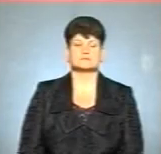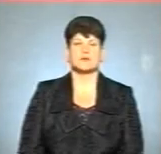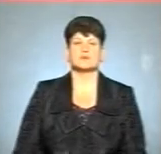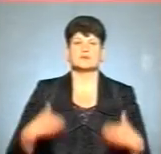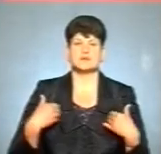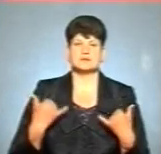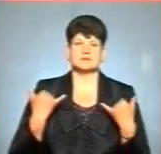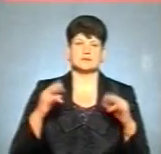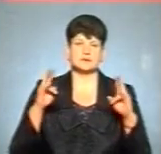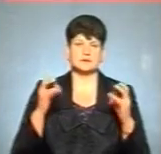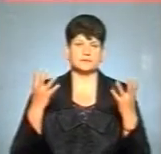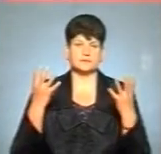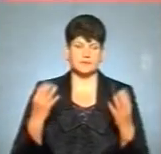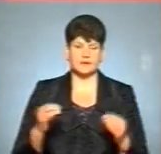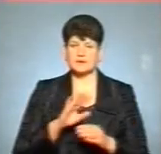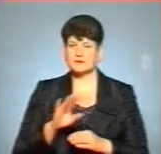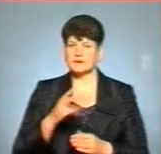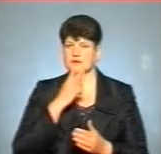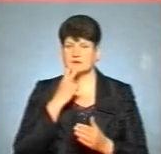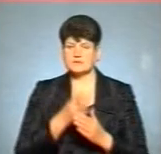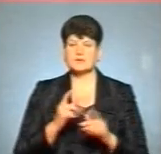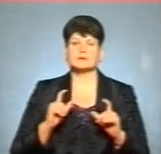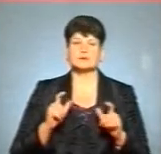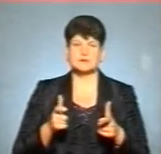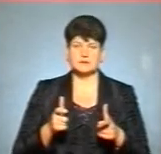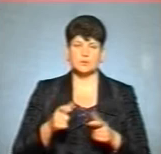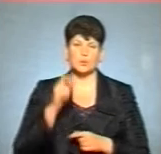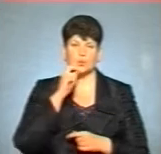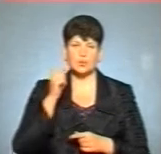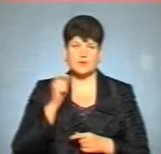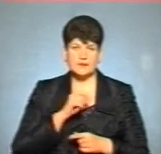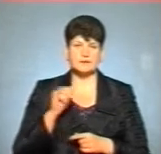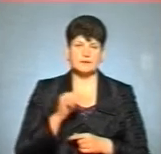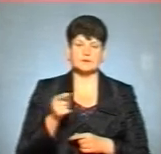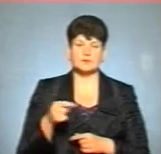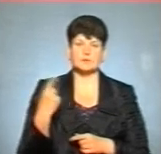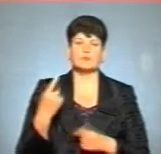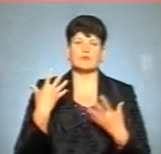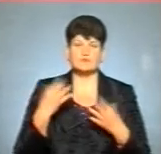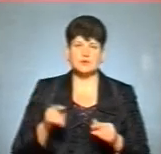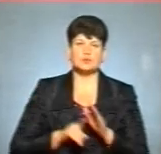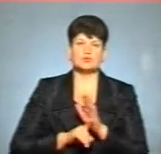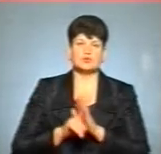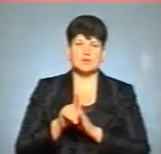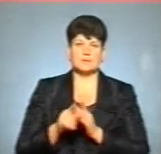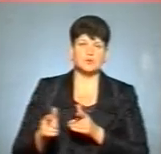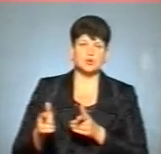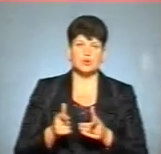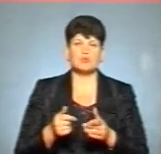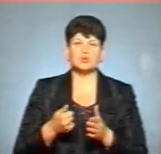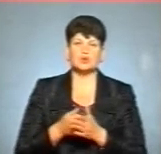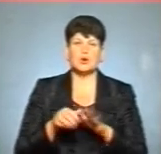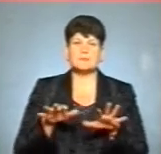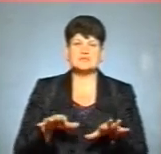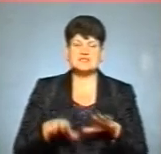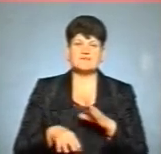Ми вітання в ефірі «Тема дня». Незважаючи на карантин, країна і, зокрема, Тернопільщина вже розпочала підготовку до місцевих виборів